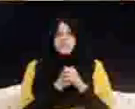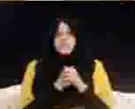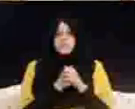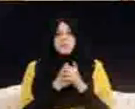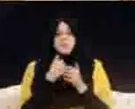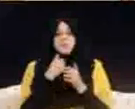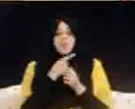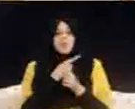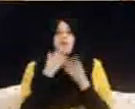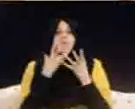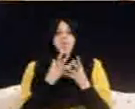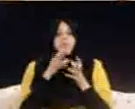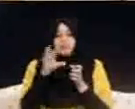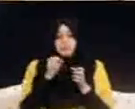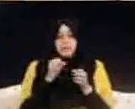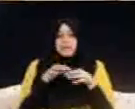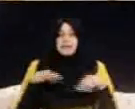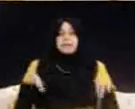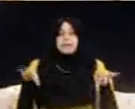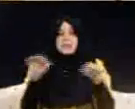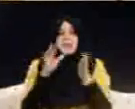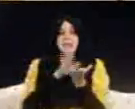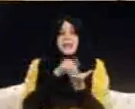أخي محمد صالح امتلاك القطعة أرضية